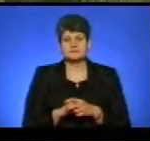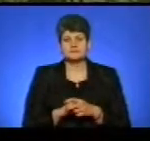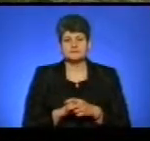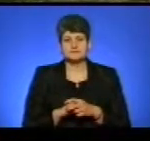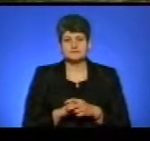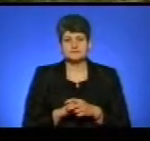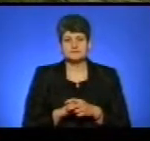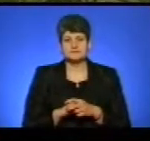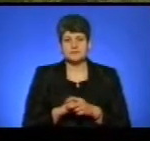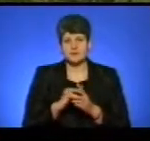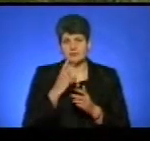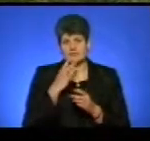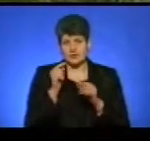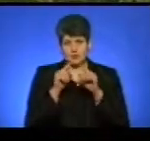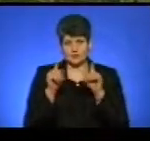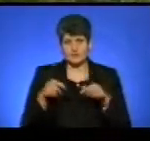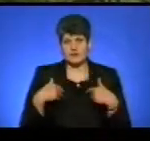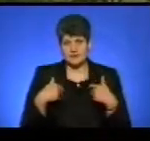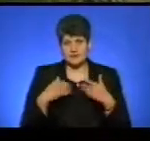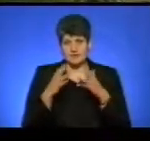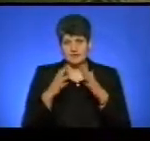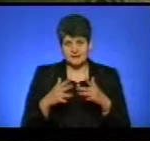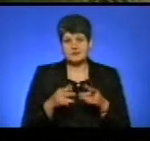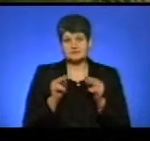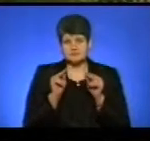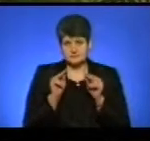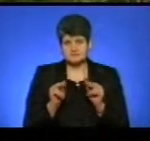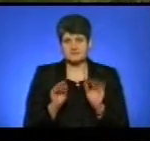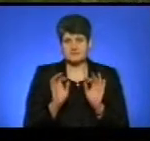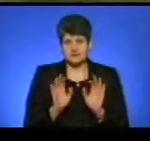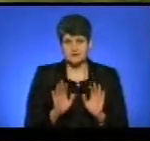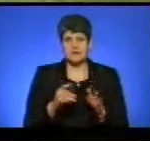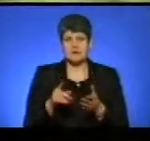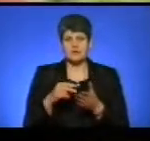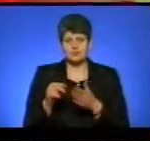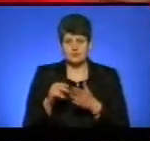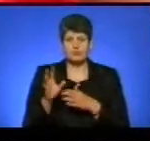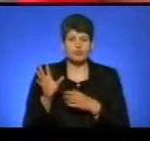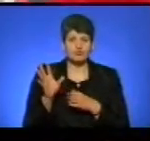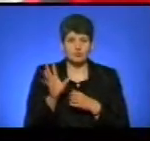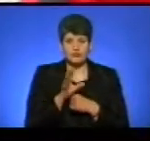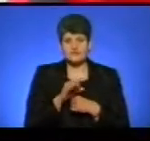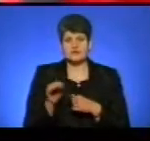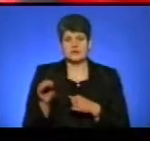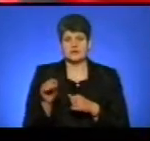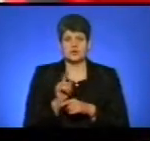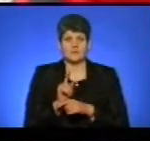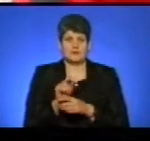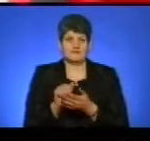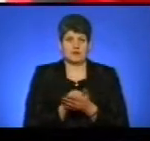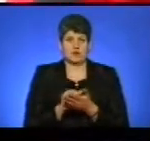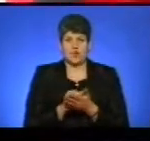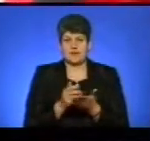виписував. Висвітлюється таке віконечко. Вітаємо, ялинка легальна, тобто вона придбана по всіх нормативних